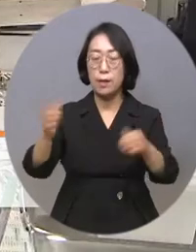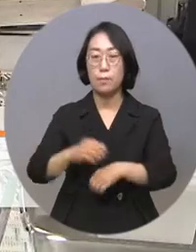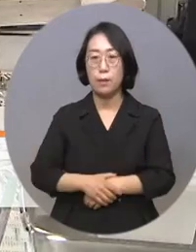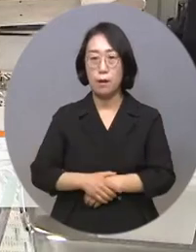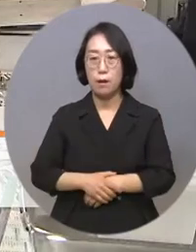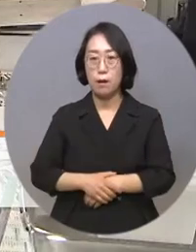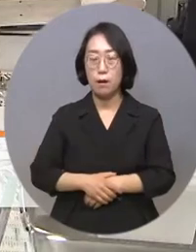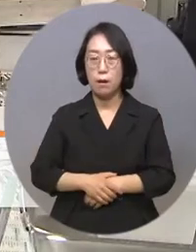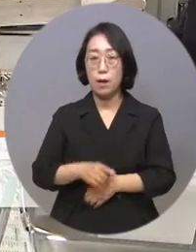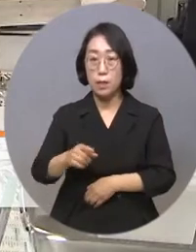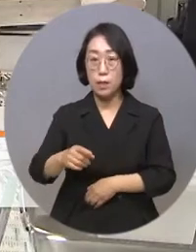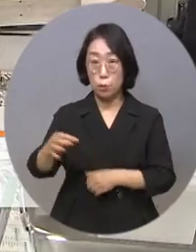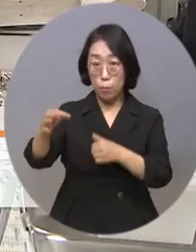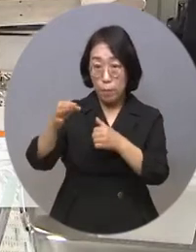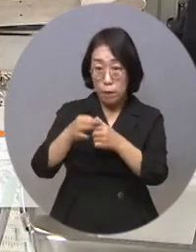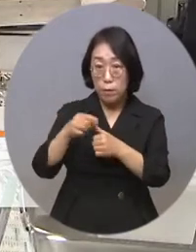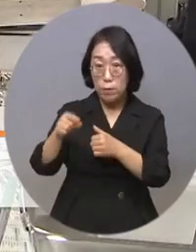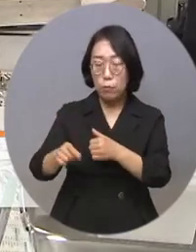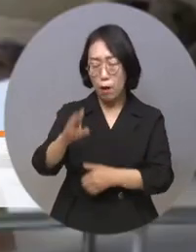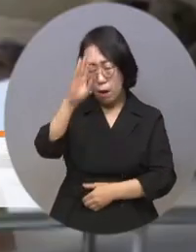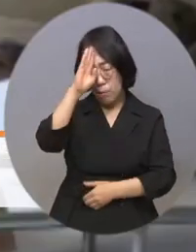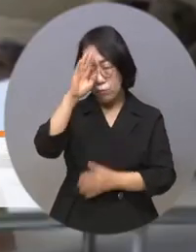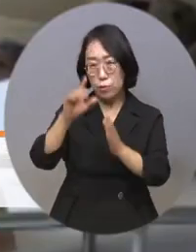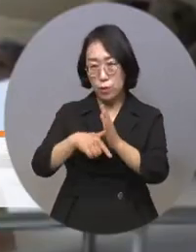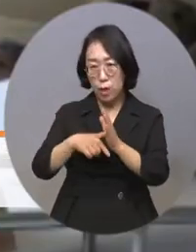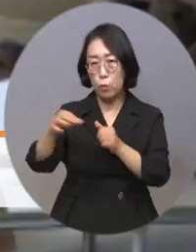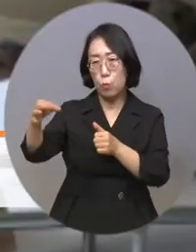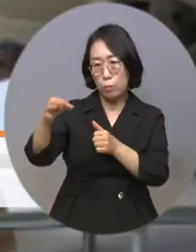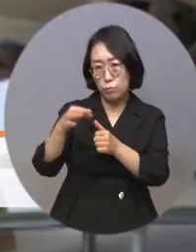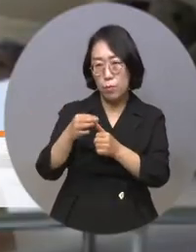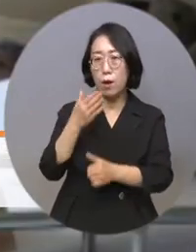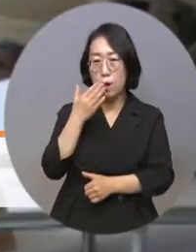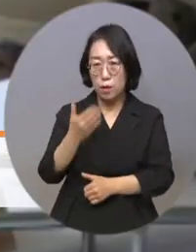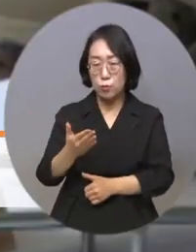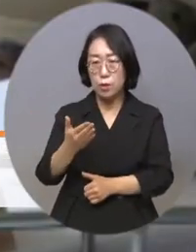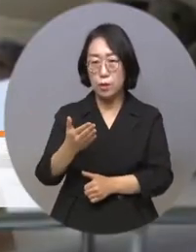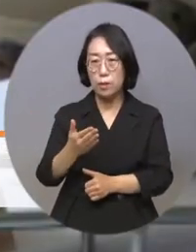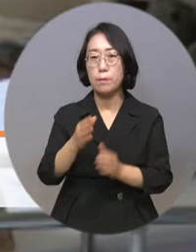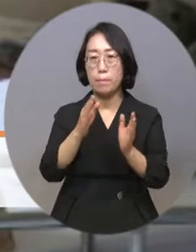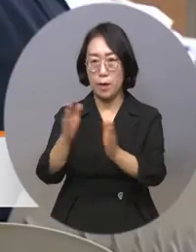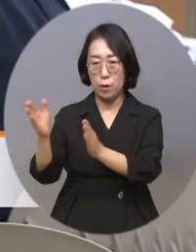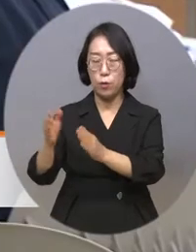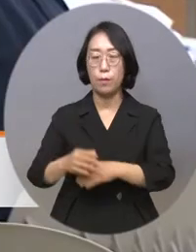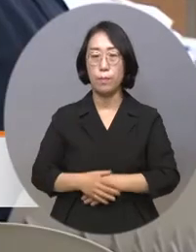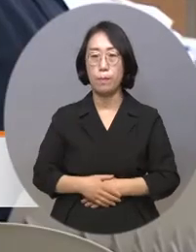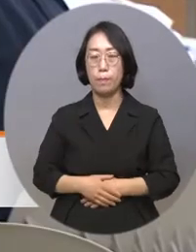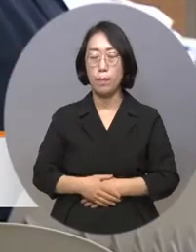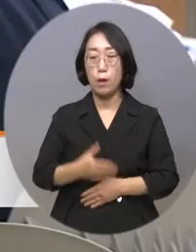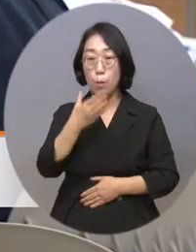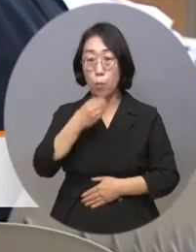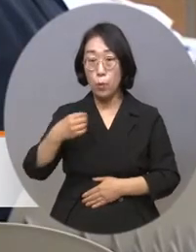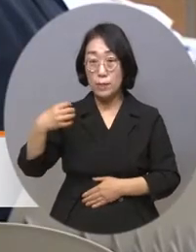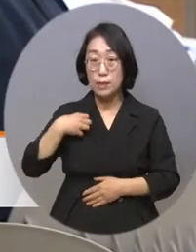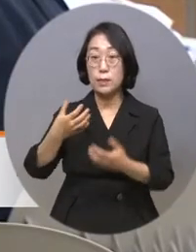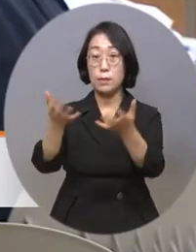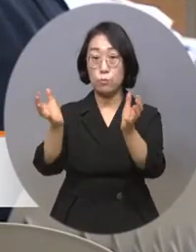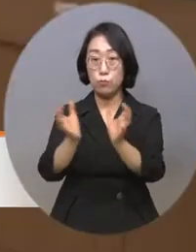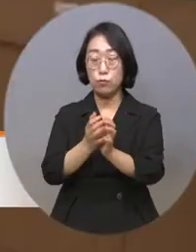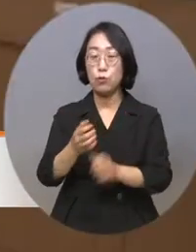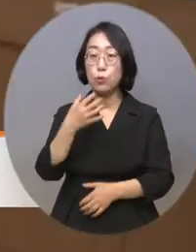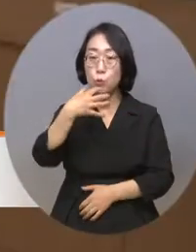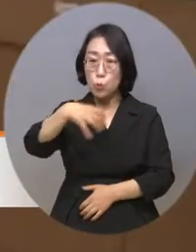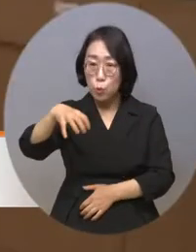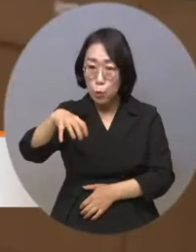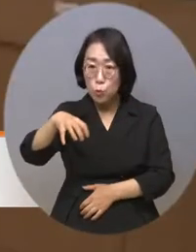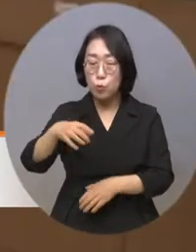상병수당은 아픈 근로자가 쉬면서 치료할 수 있도록 소득 일부를 보전해주는 제도입니다. 복지부는 앞서 서울 종로구를